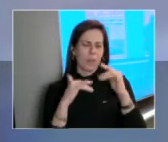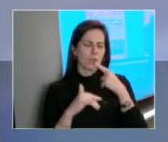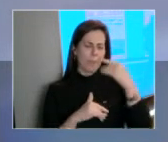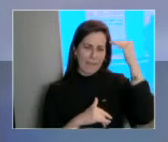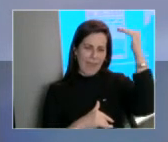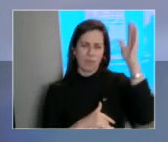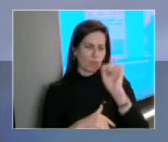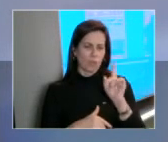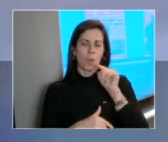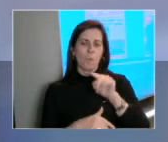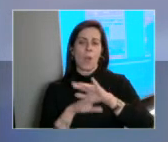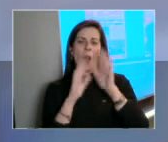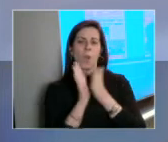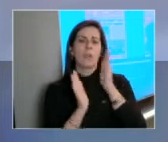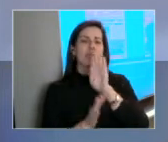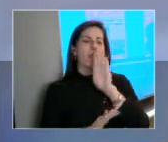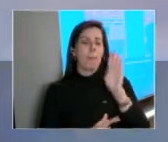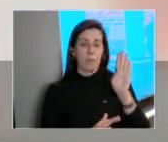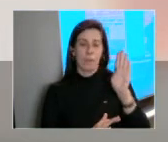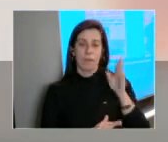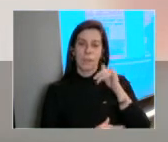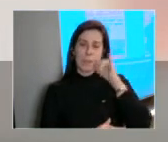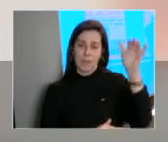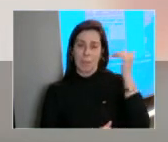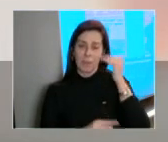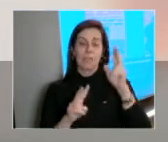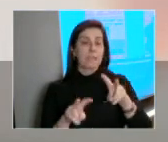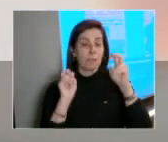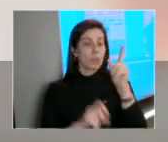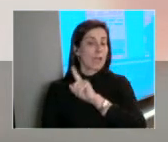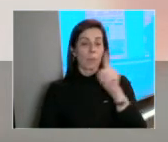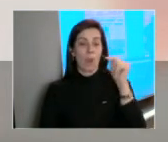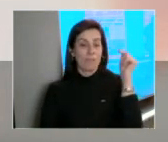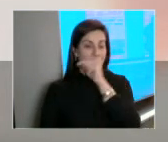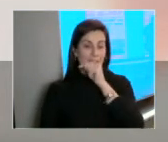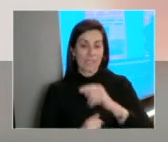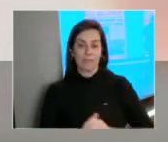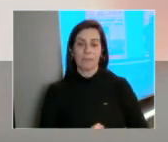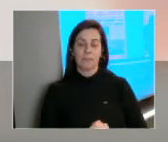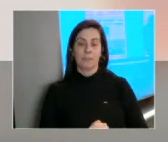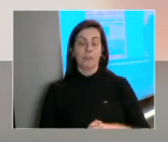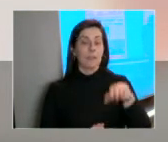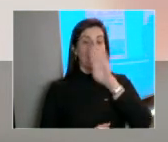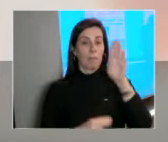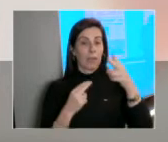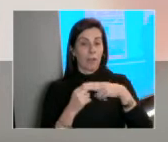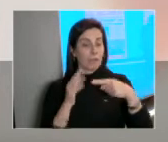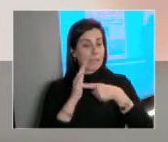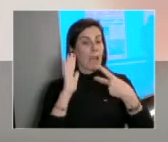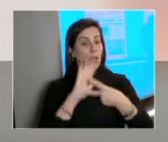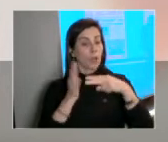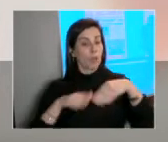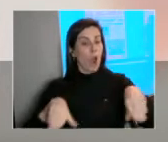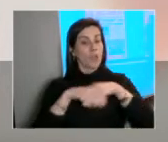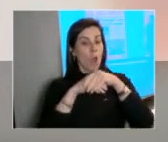גנץ או התמונה של גנץ, פה זה הכל נתניהו. יוצאים לארצות הברית, הזדמנות שאסור להחמיץ. נתניהו לקראת הצגת התוכנית